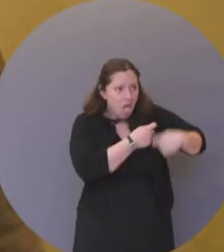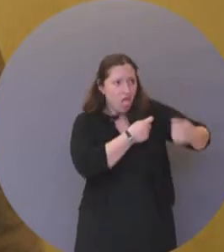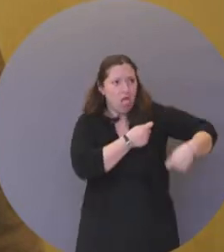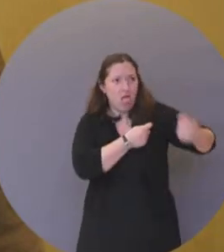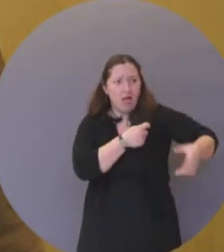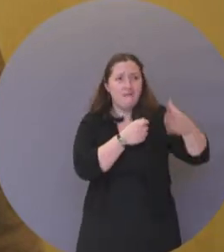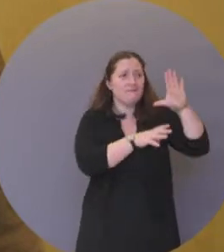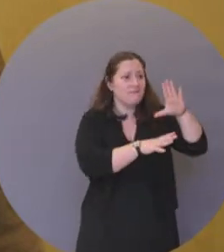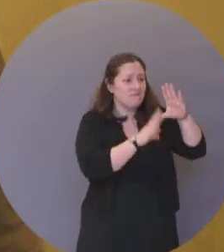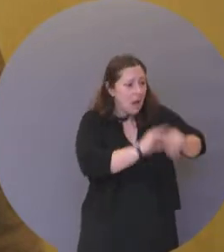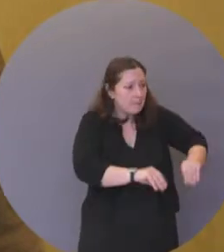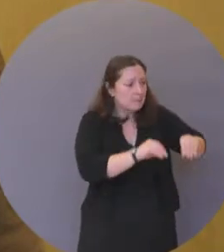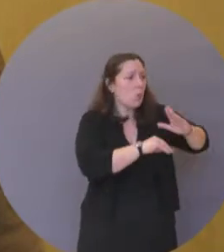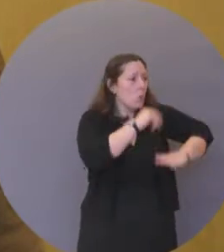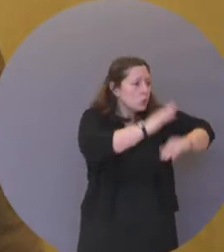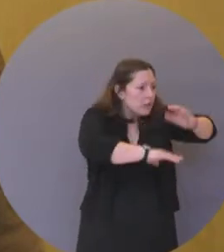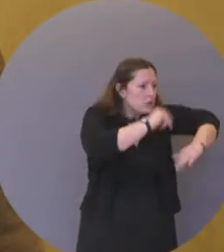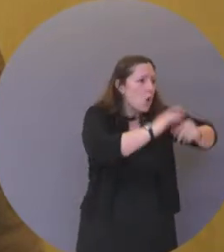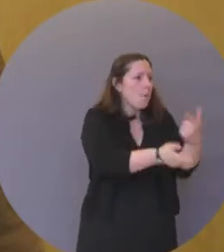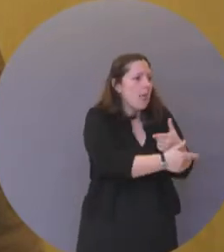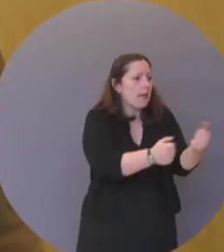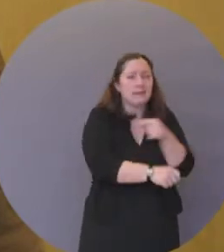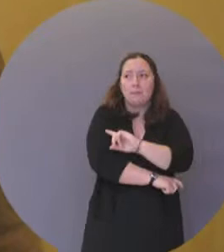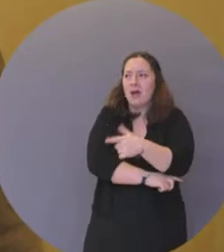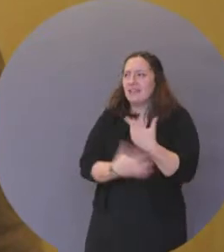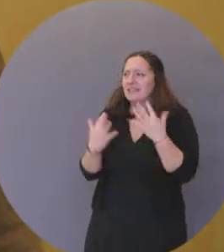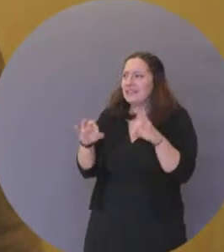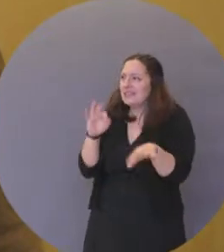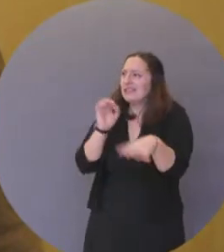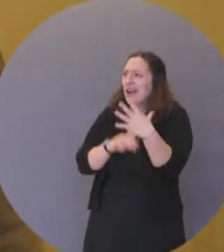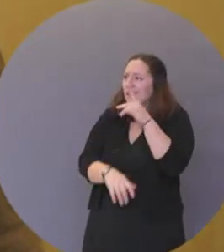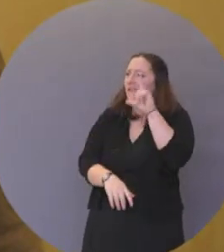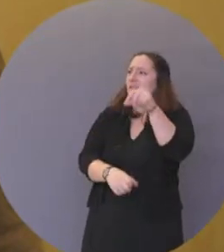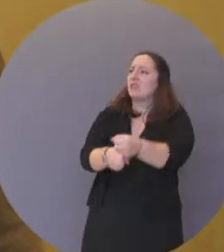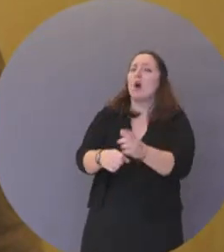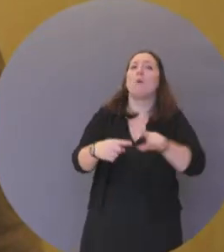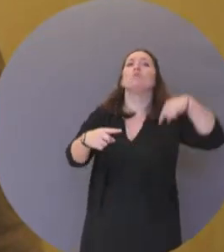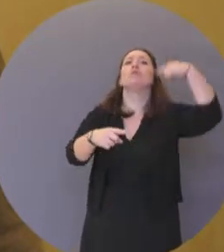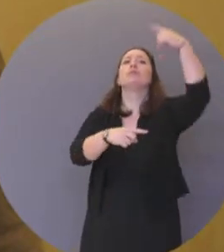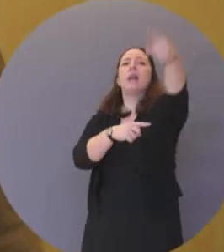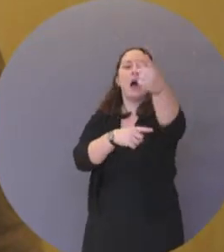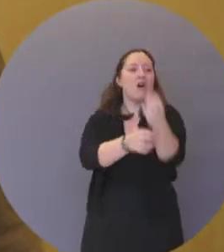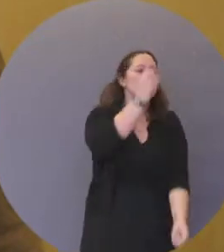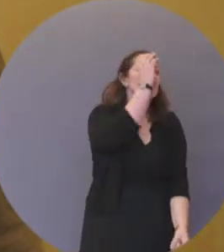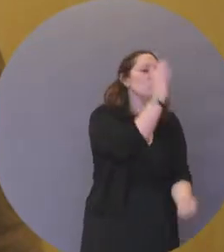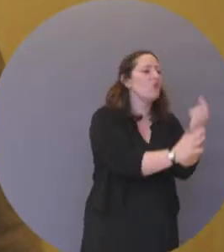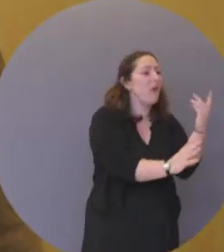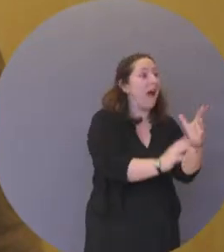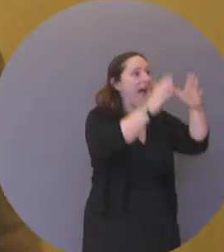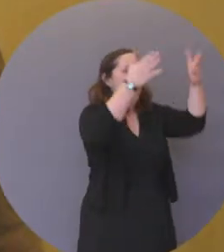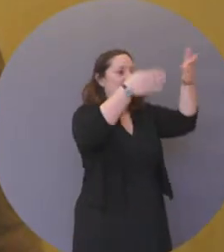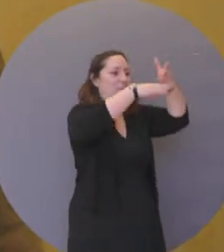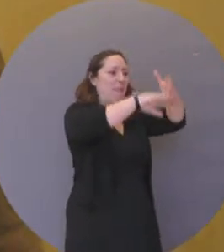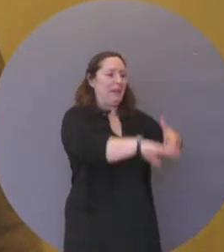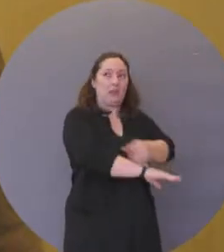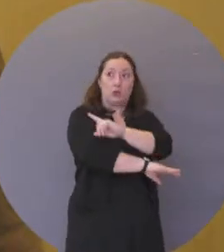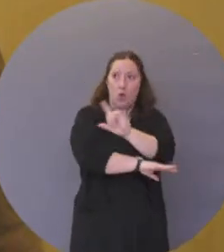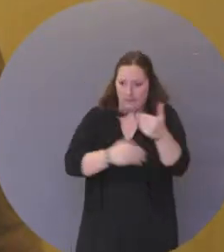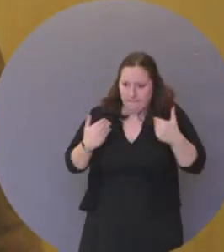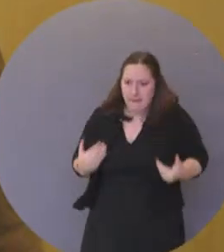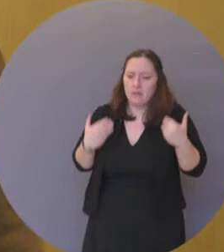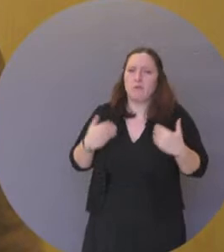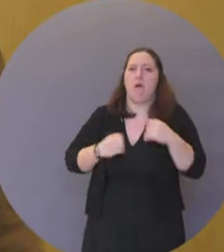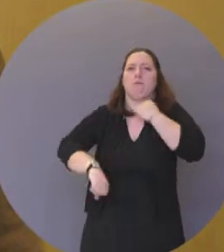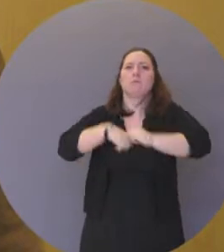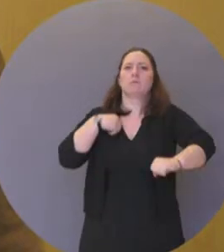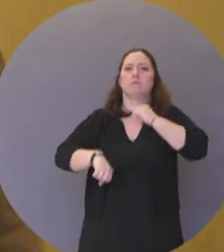c'est pas dans 12-15 ou 20 ans si tout va bien qu'on aura une solution pérenne à apporter c'est maintenant qu'il faut qu'on